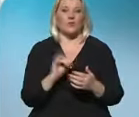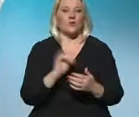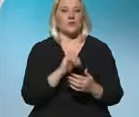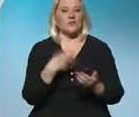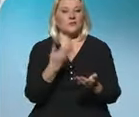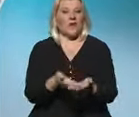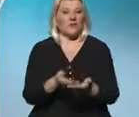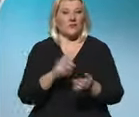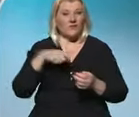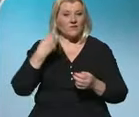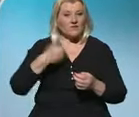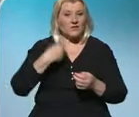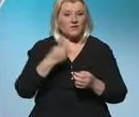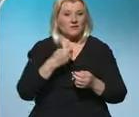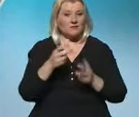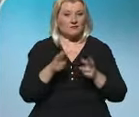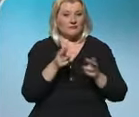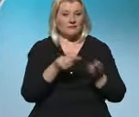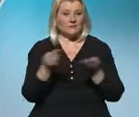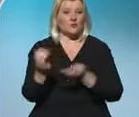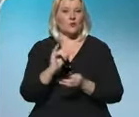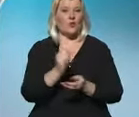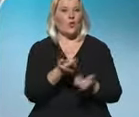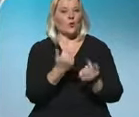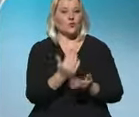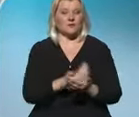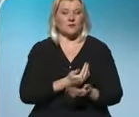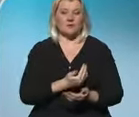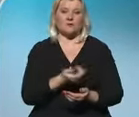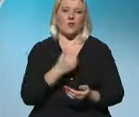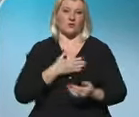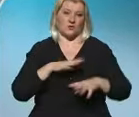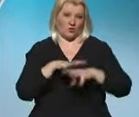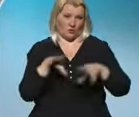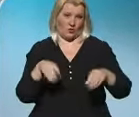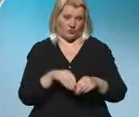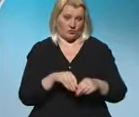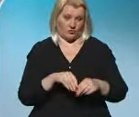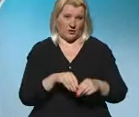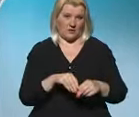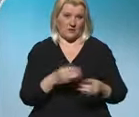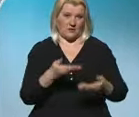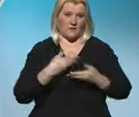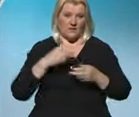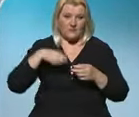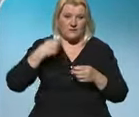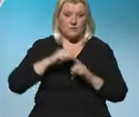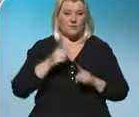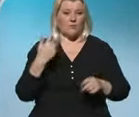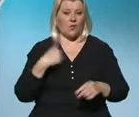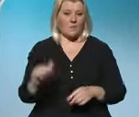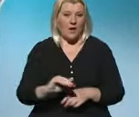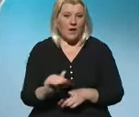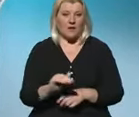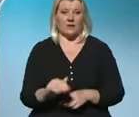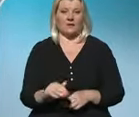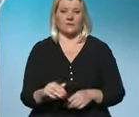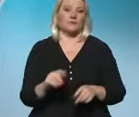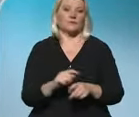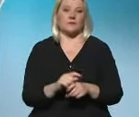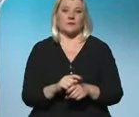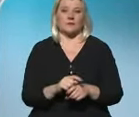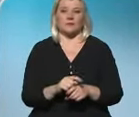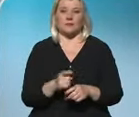se mohl tento videoklip natočit? No v podstatě asi jenom rodiče. Je tam spoustu záběrů z dětství, pak je tam spoustu záběrů z